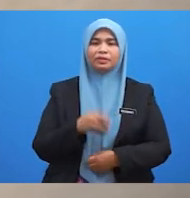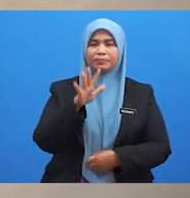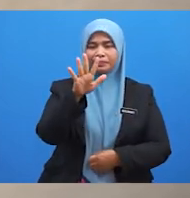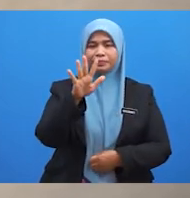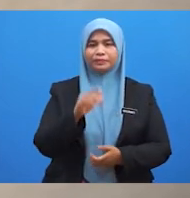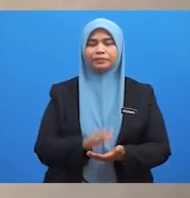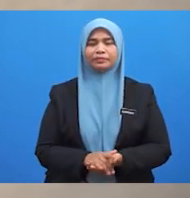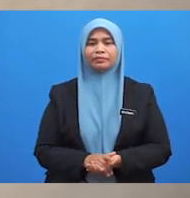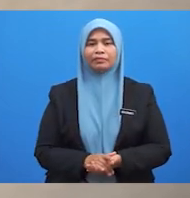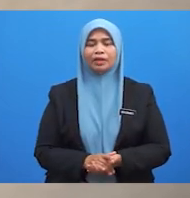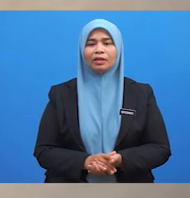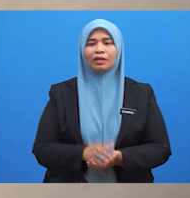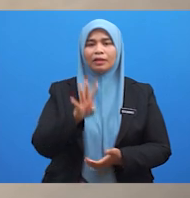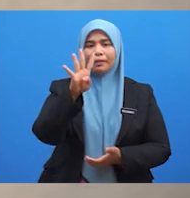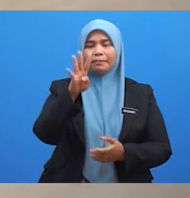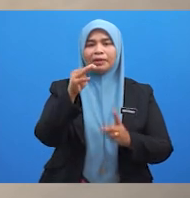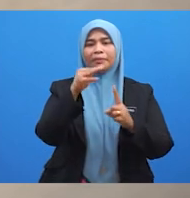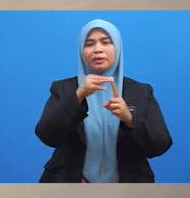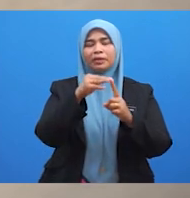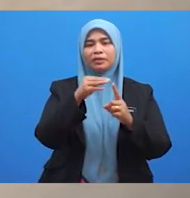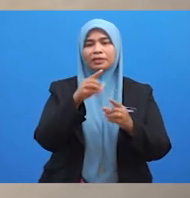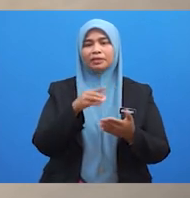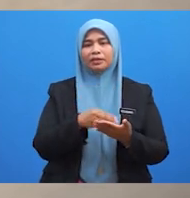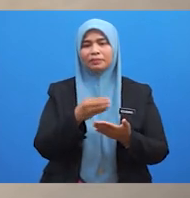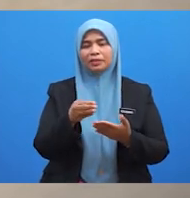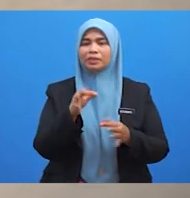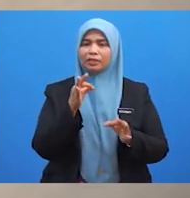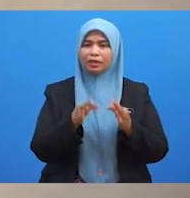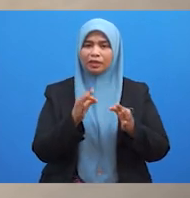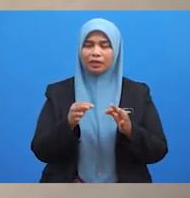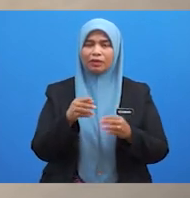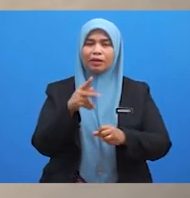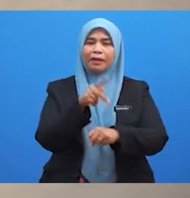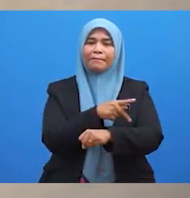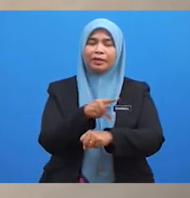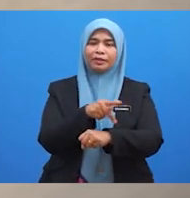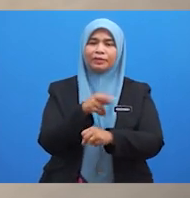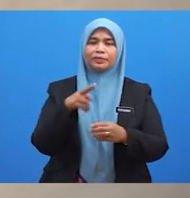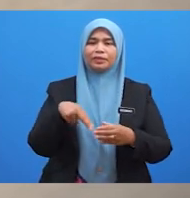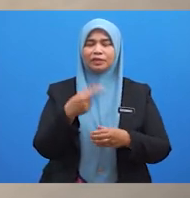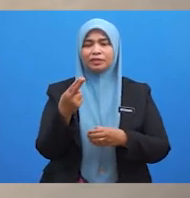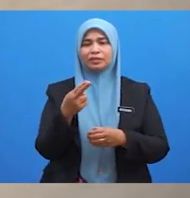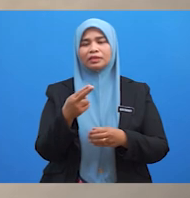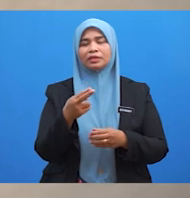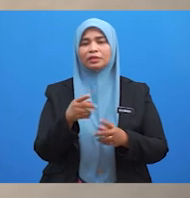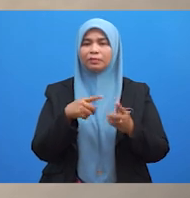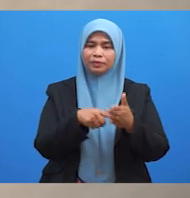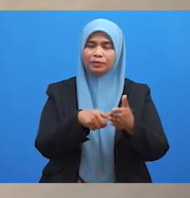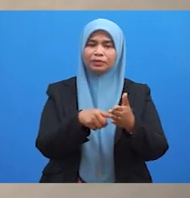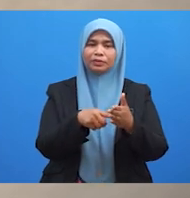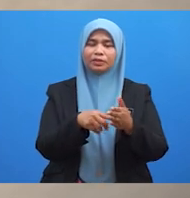Kelima, 4 markah lagi diberi sekiranya pantun yang dihasilkan